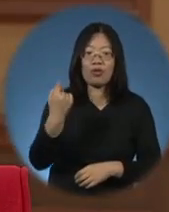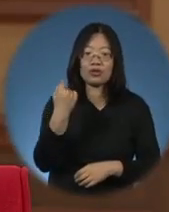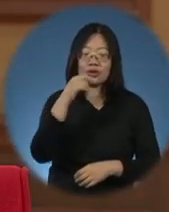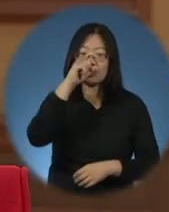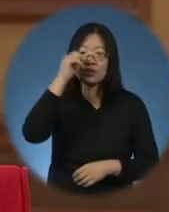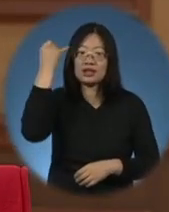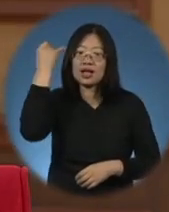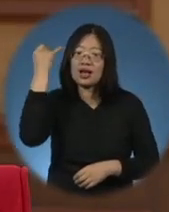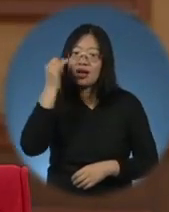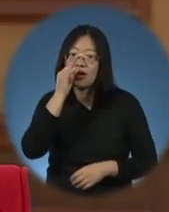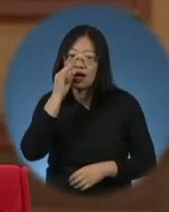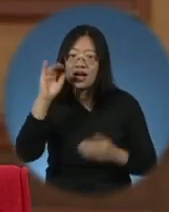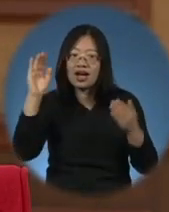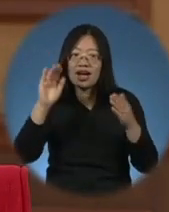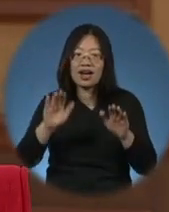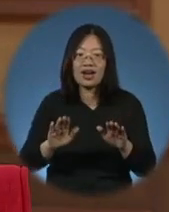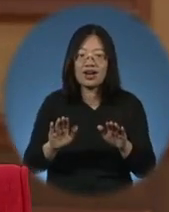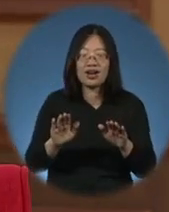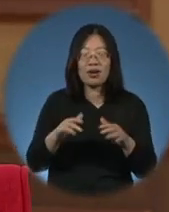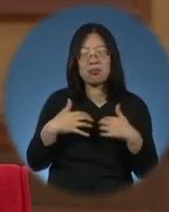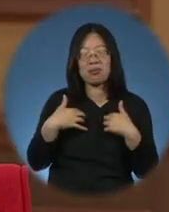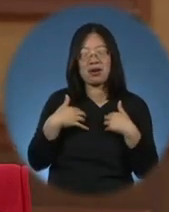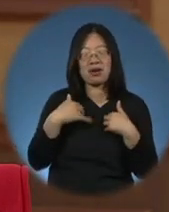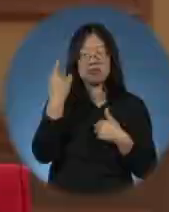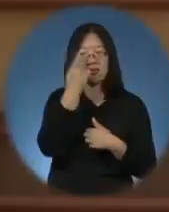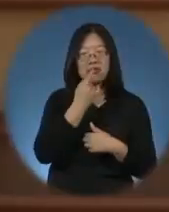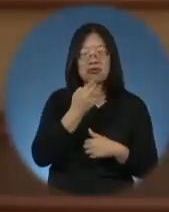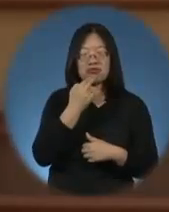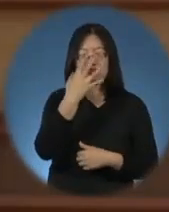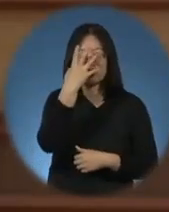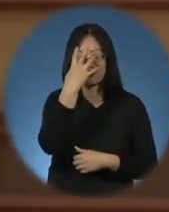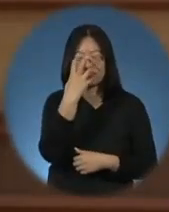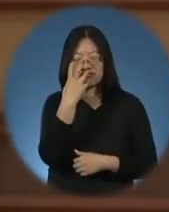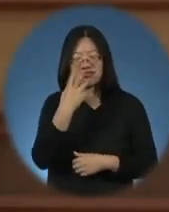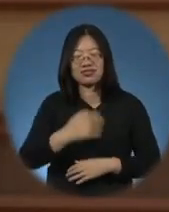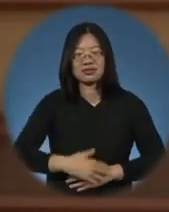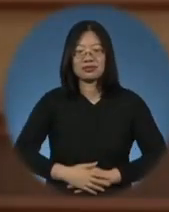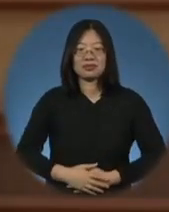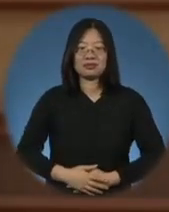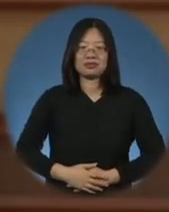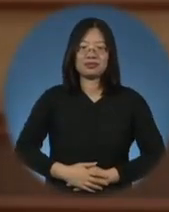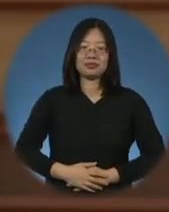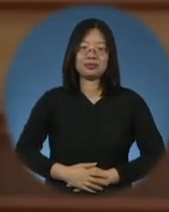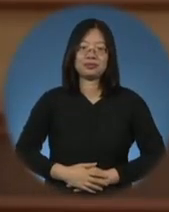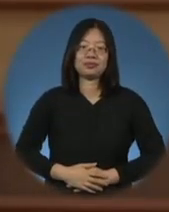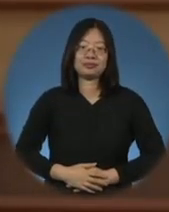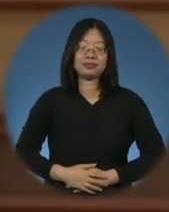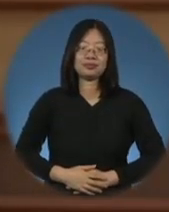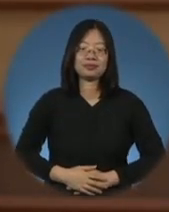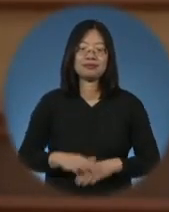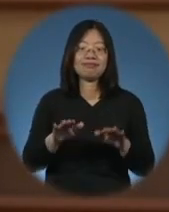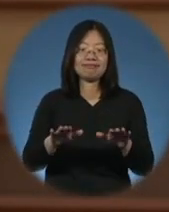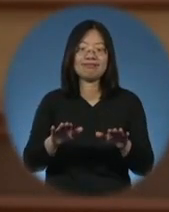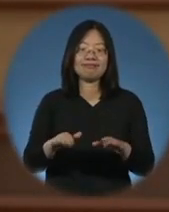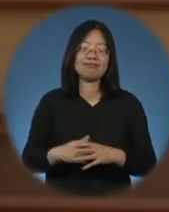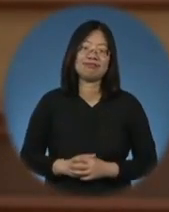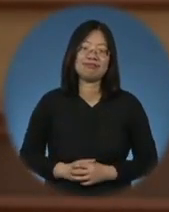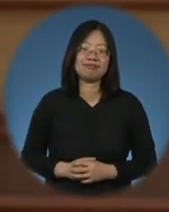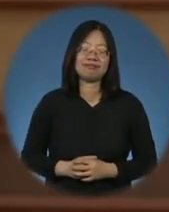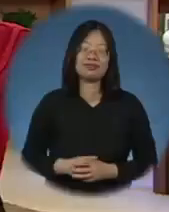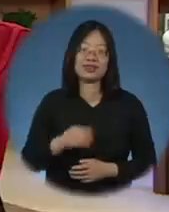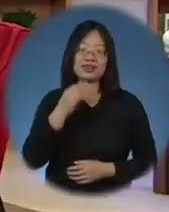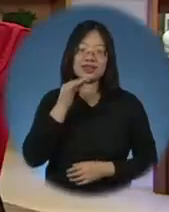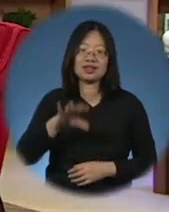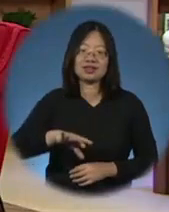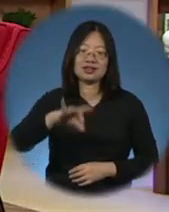아주 좋은 생각이 났어. 그러면 학생들이 요새는 별로 반가운 얼굴이 아닙니다. 자,